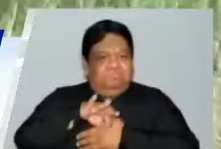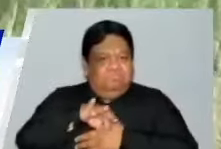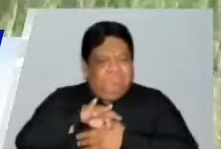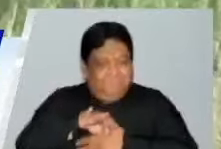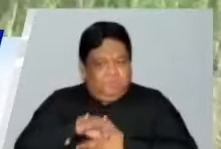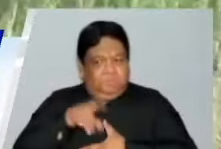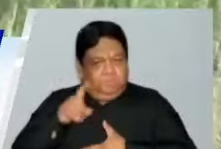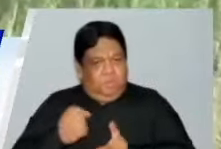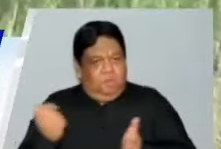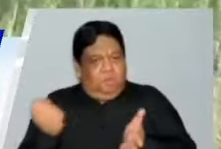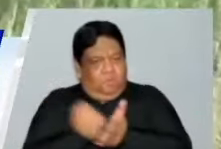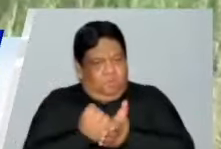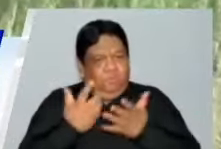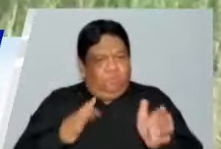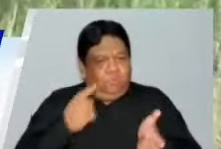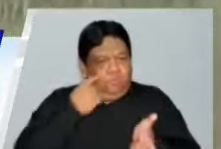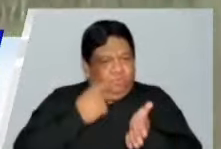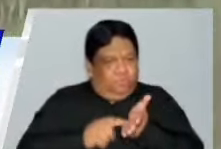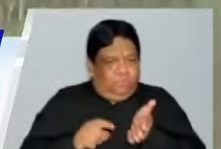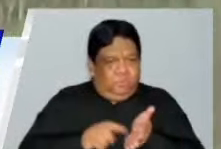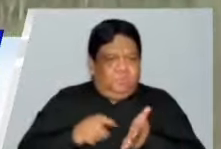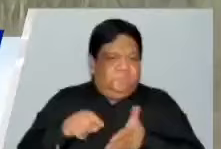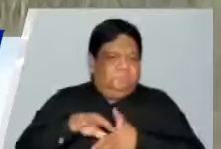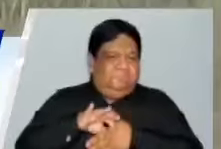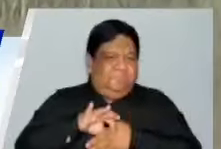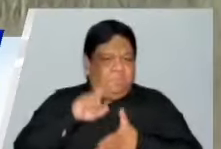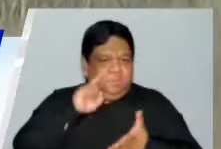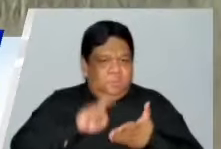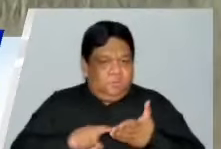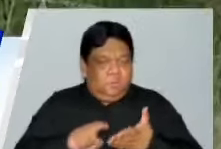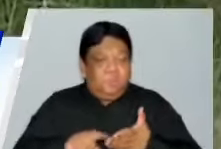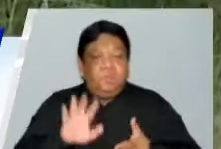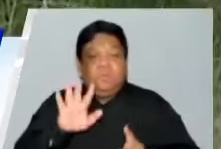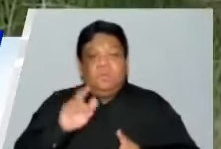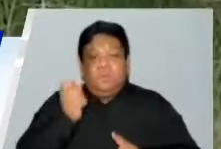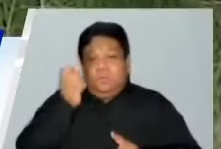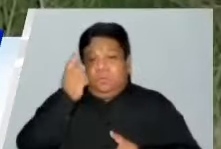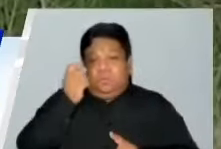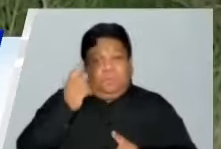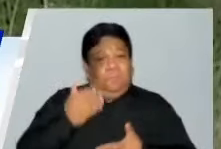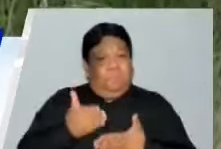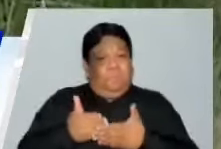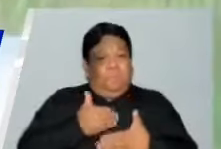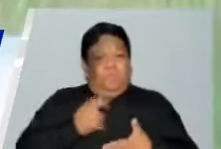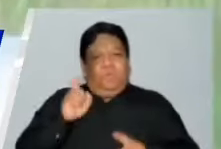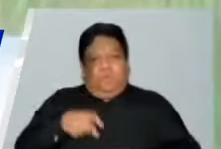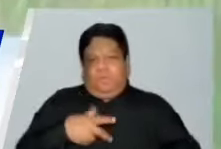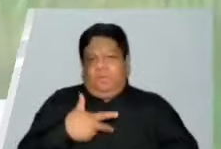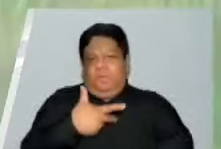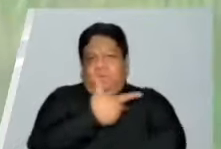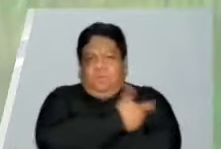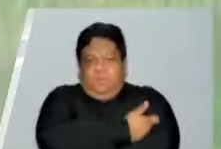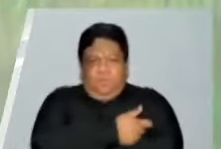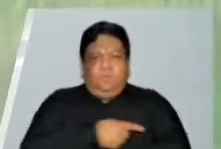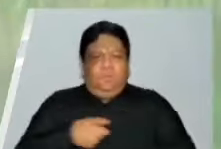meat inspectors. Pero bago yan, kailangan pinababakunahan na rin kahit ang mga baka.